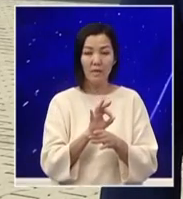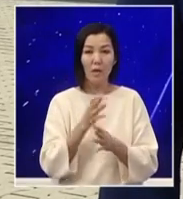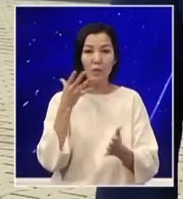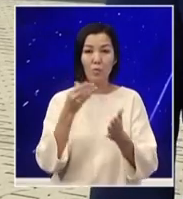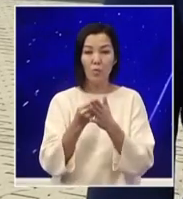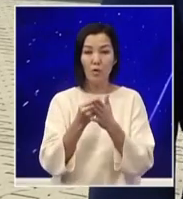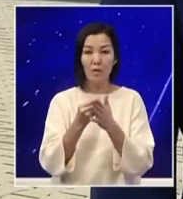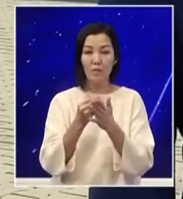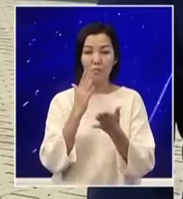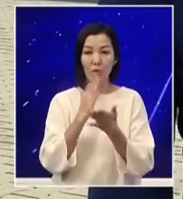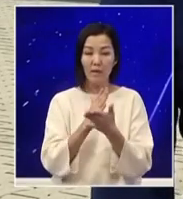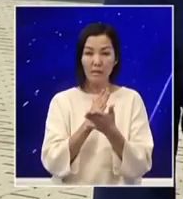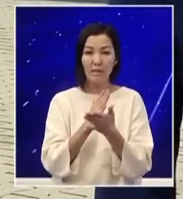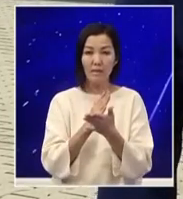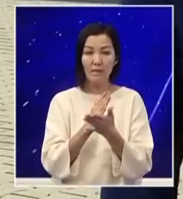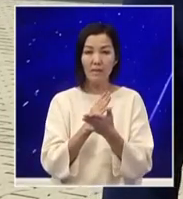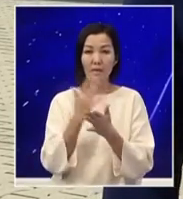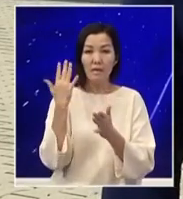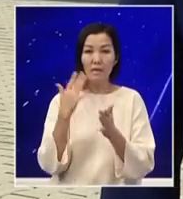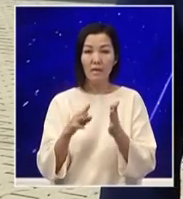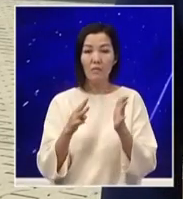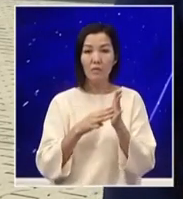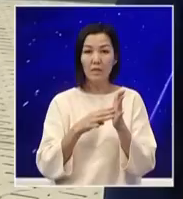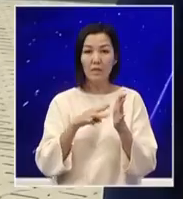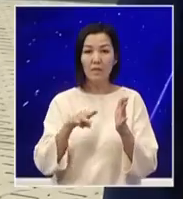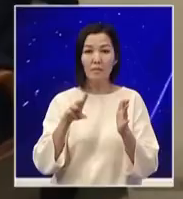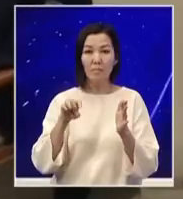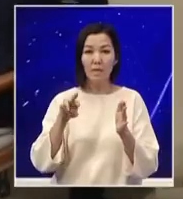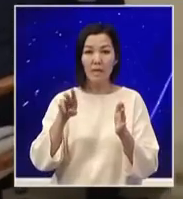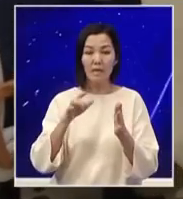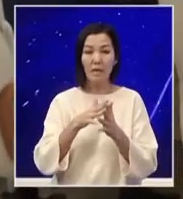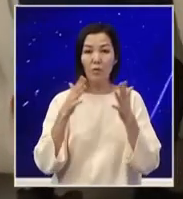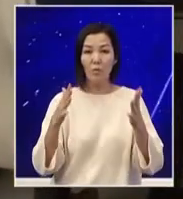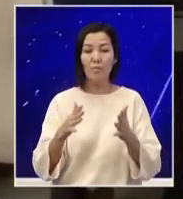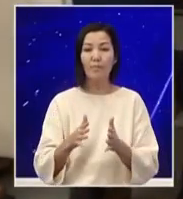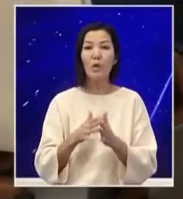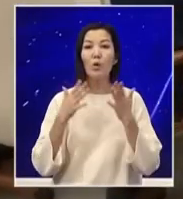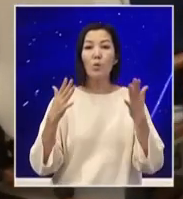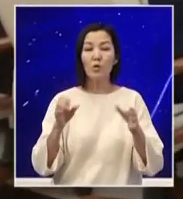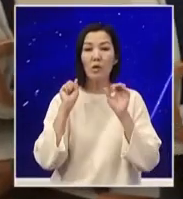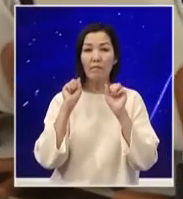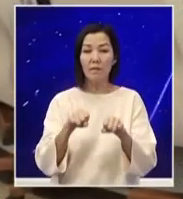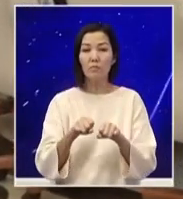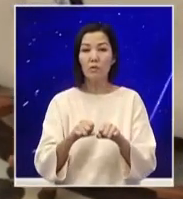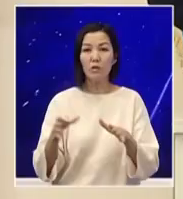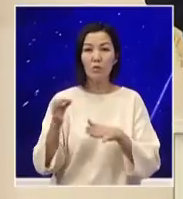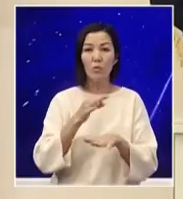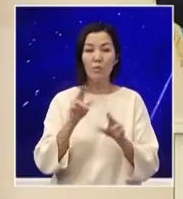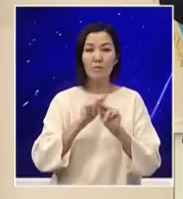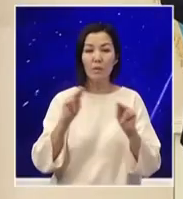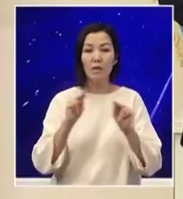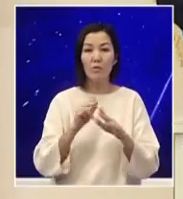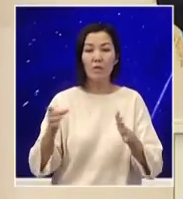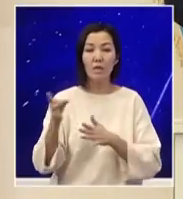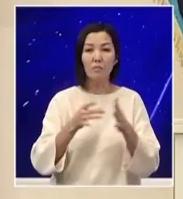жатыр. Оның көлемі 58 миллиардтан асады. Осындай зор мүмкіндіктер жемісі. Облыс педагогтары